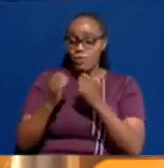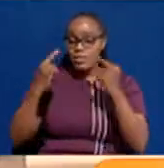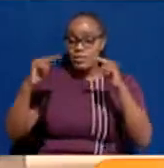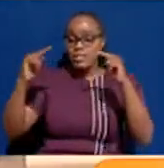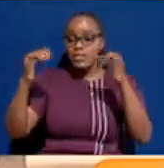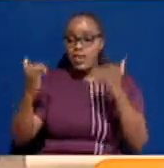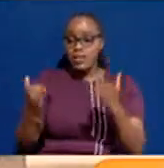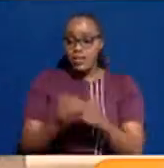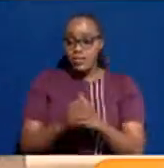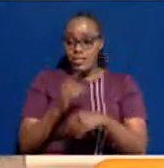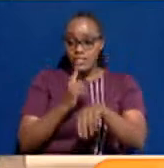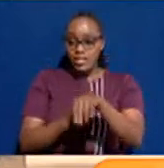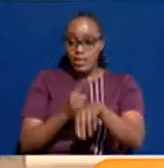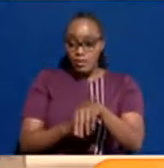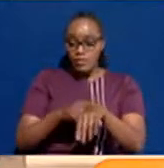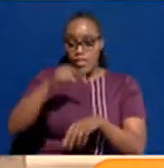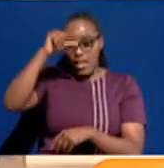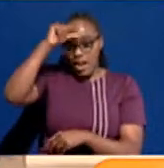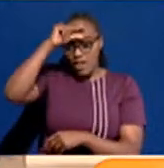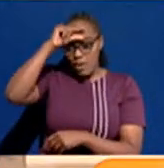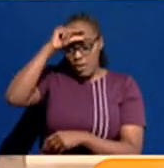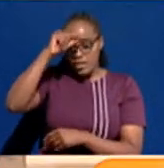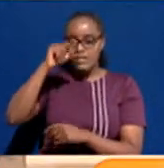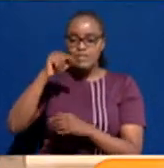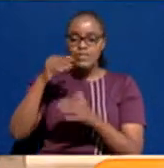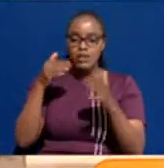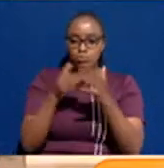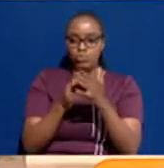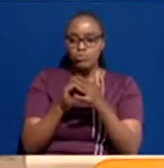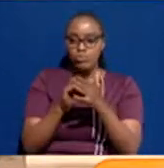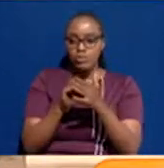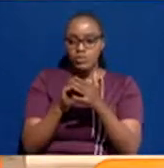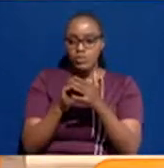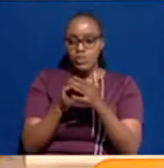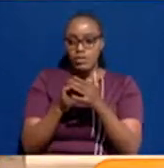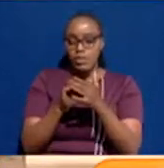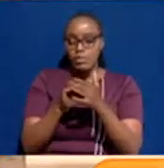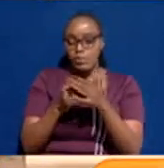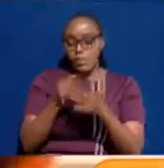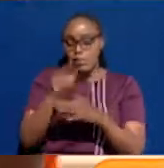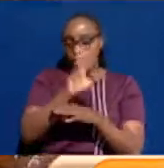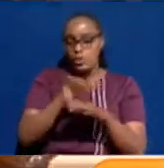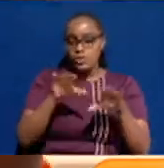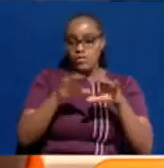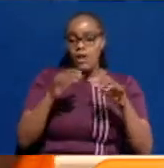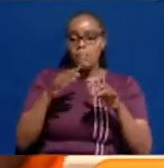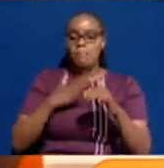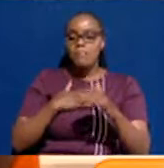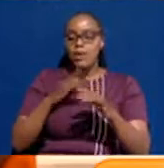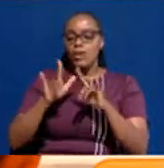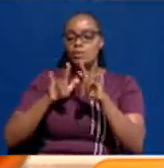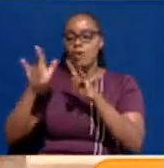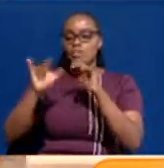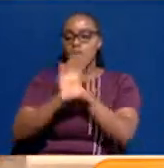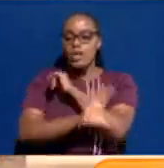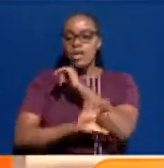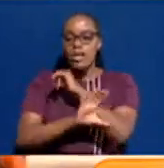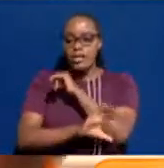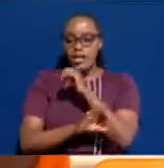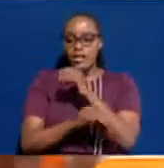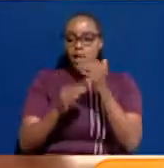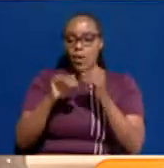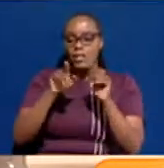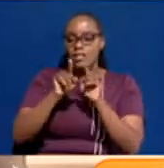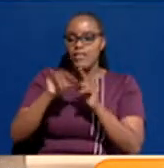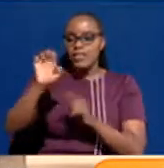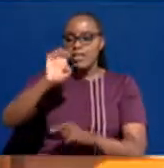hiki? Wakati serikali ipiga marufuku, mimi niliweza kwenda nje ya nchi, aswa hizi zenye